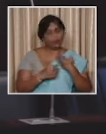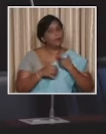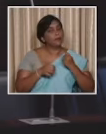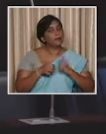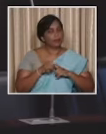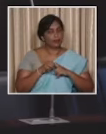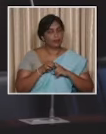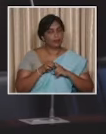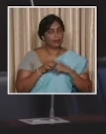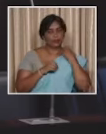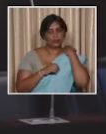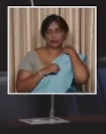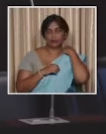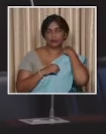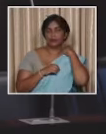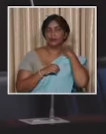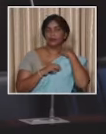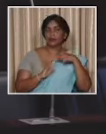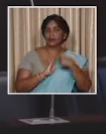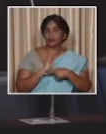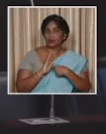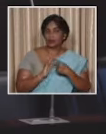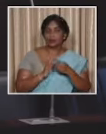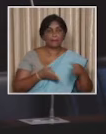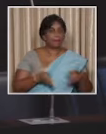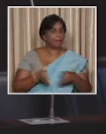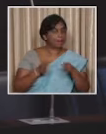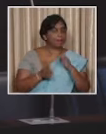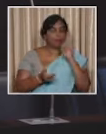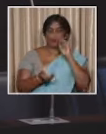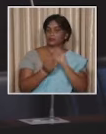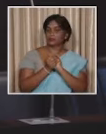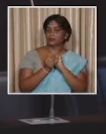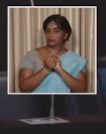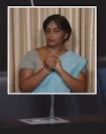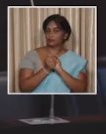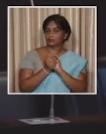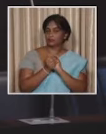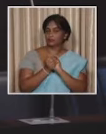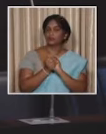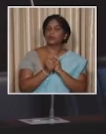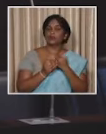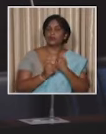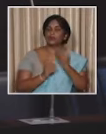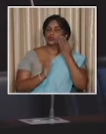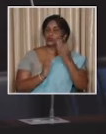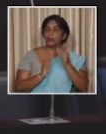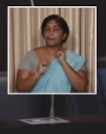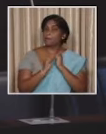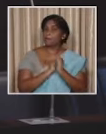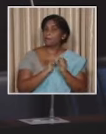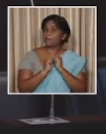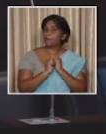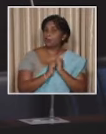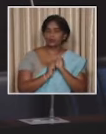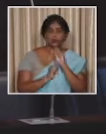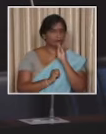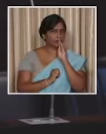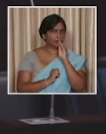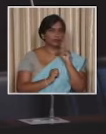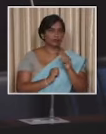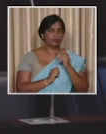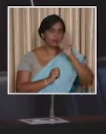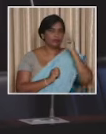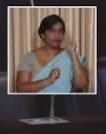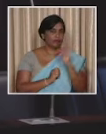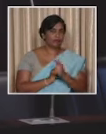tamai, dan ape langkawe marga arakshawa gattahama, api dakkame basrata itama adhika